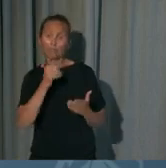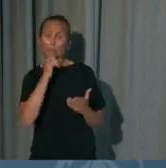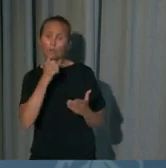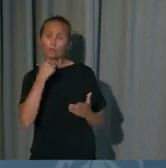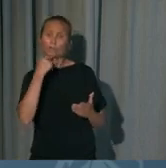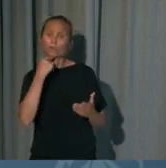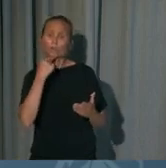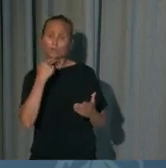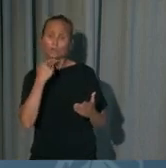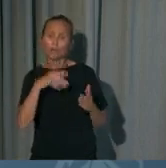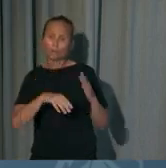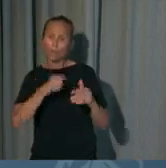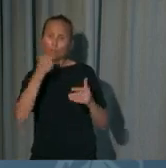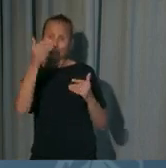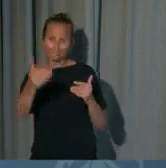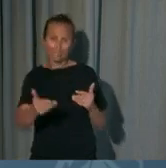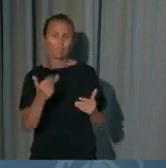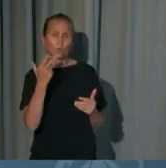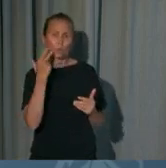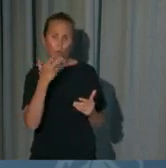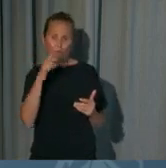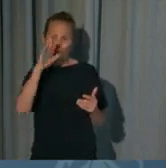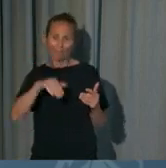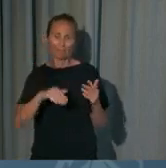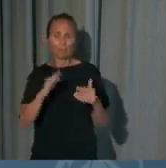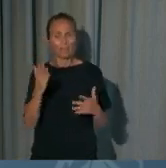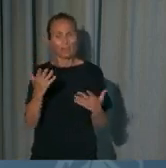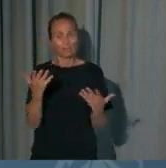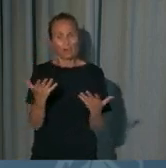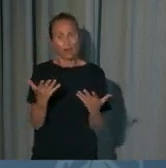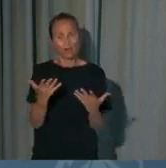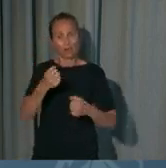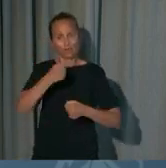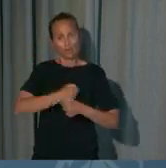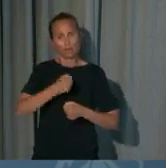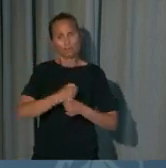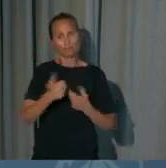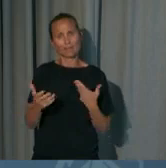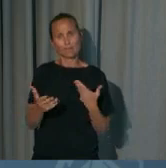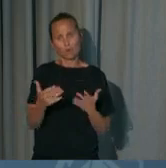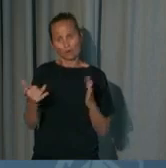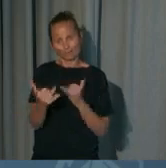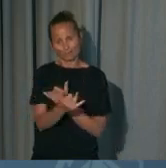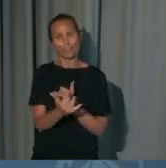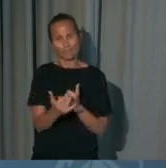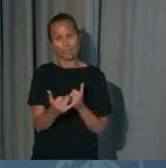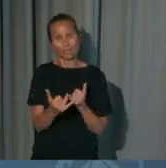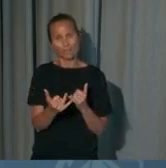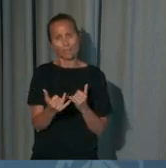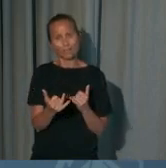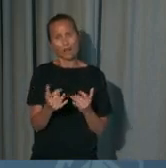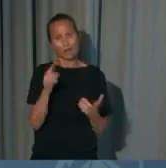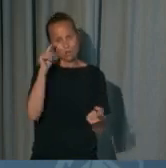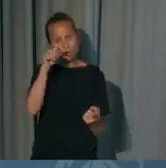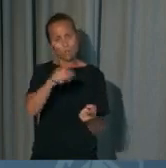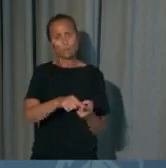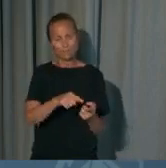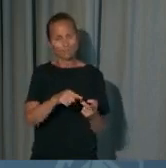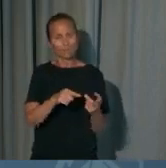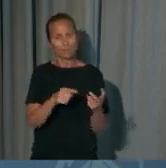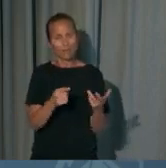tilbake til det når vi vet mer om hva som er de faktiske forholdene, hva som er motivene bak